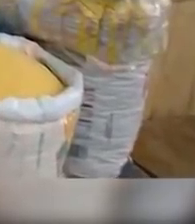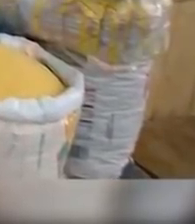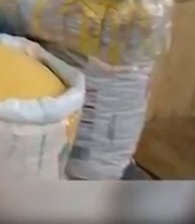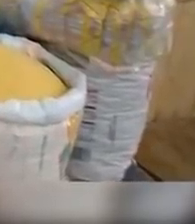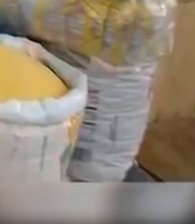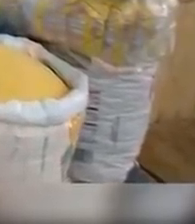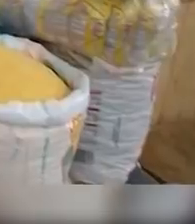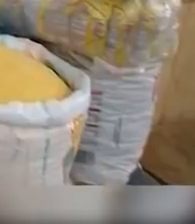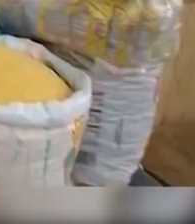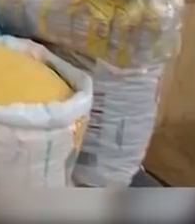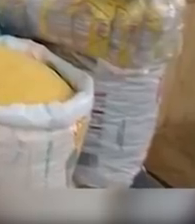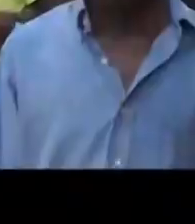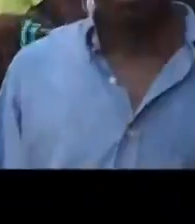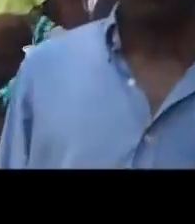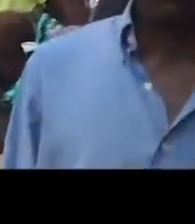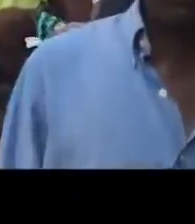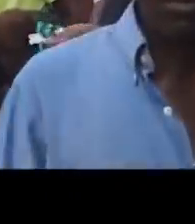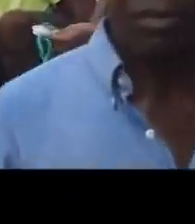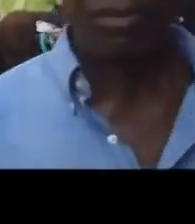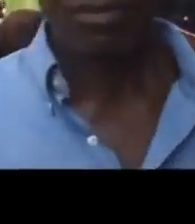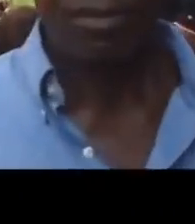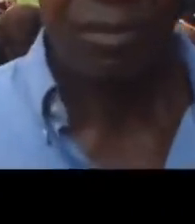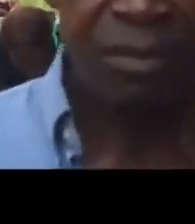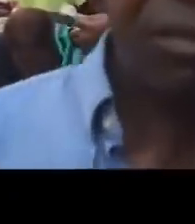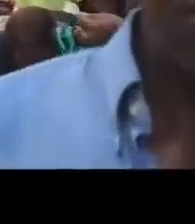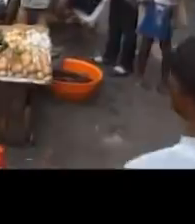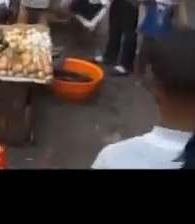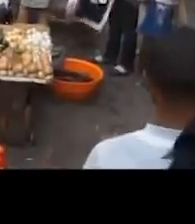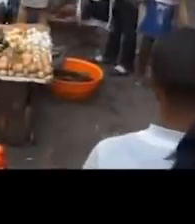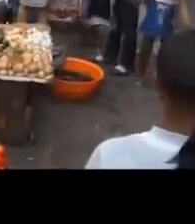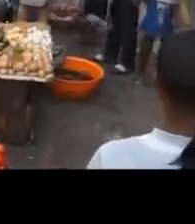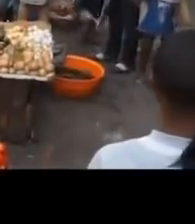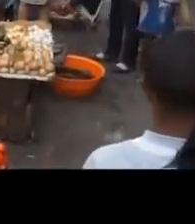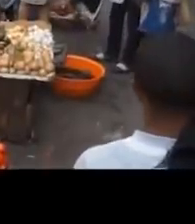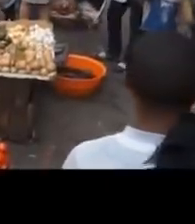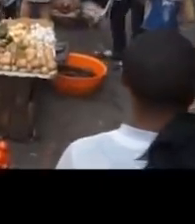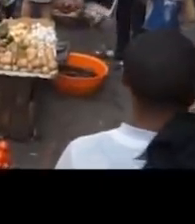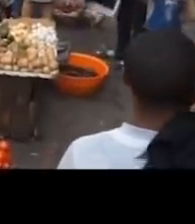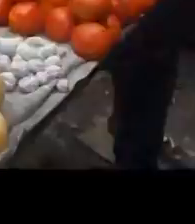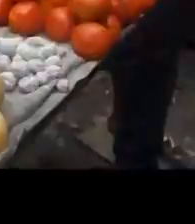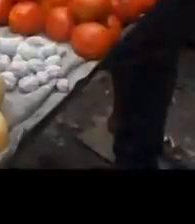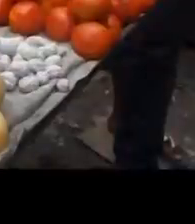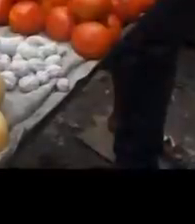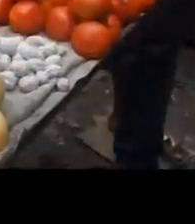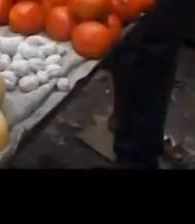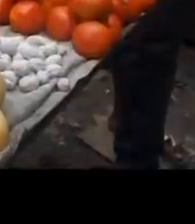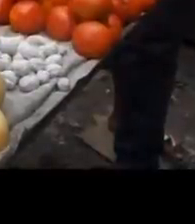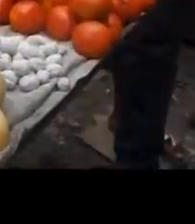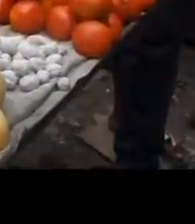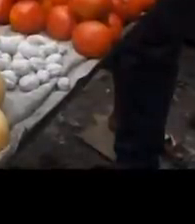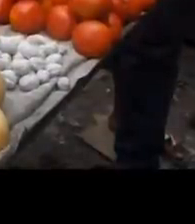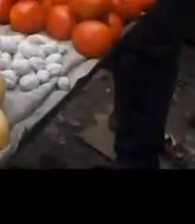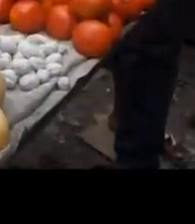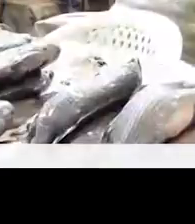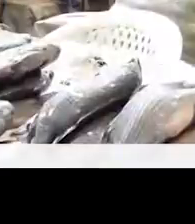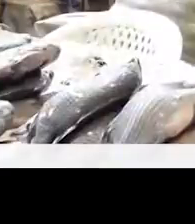nourrir les ventes que des congolais à un prix abordable par tous étant l'une des priorités de la vision du président de la république félix